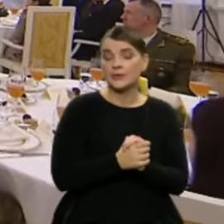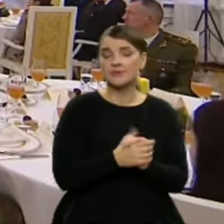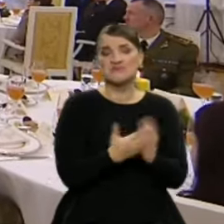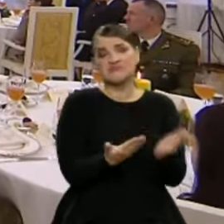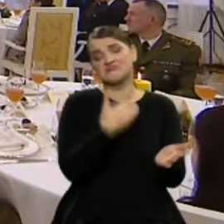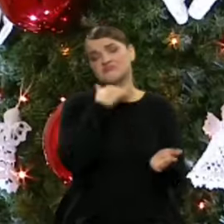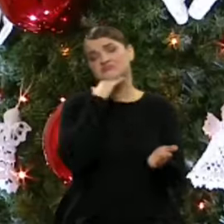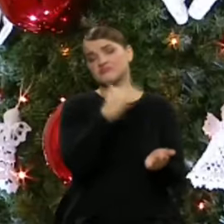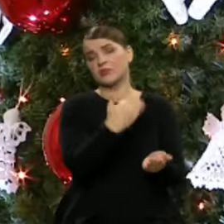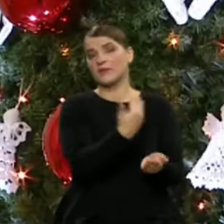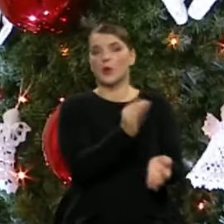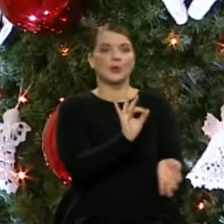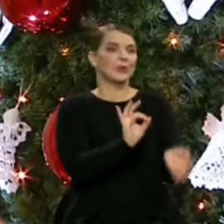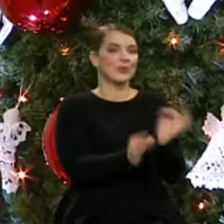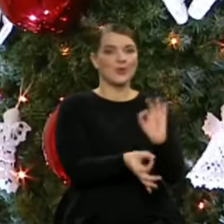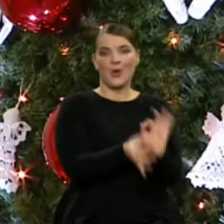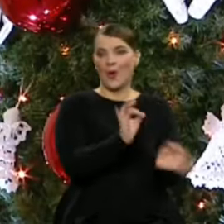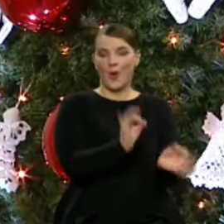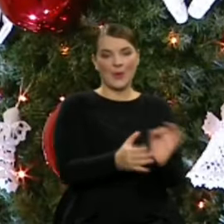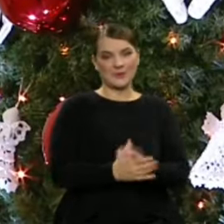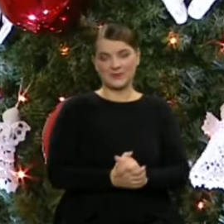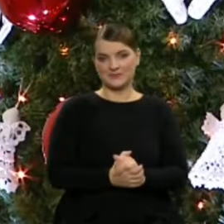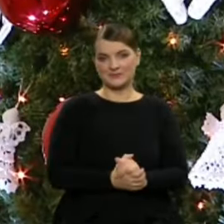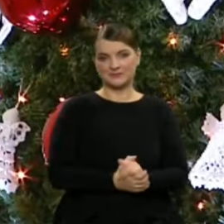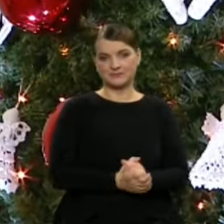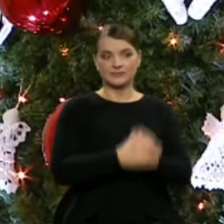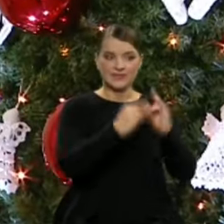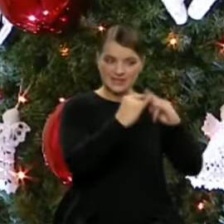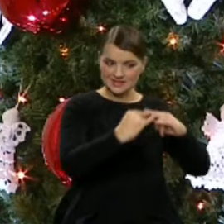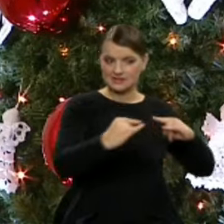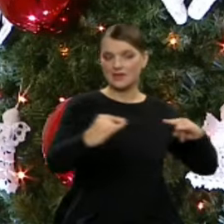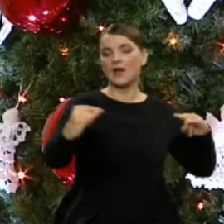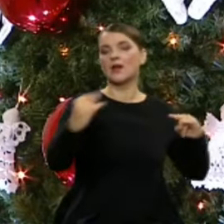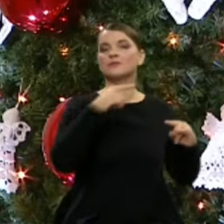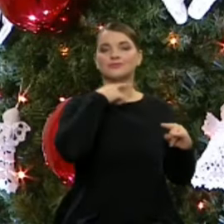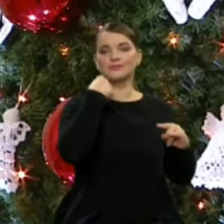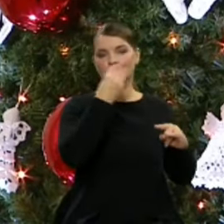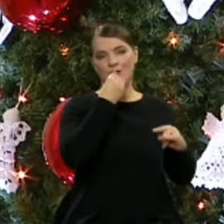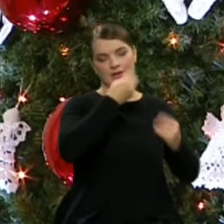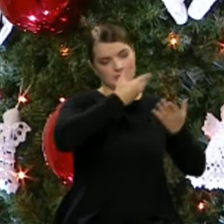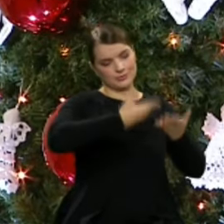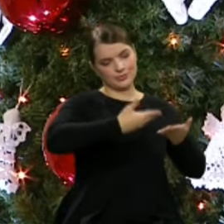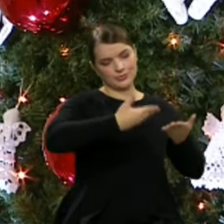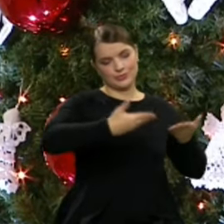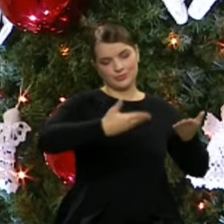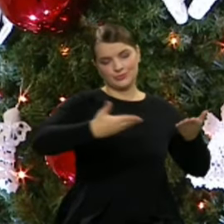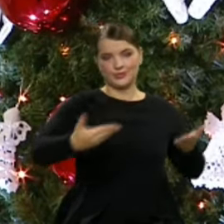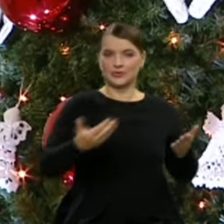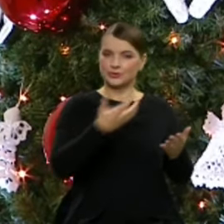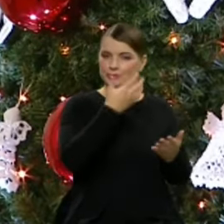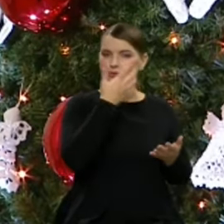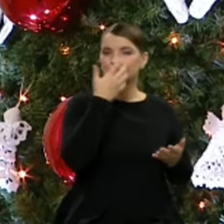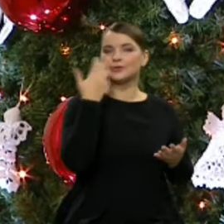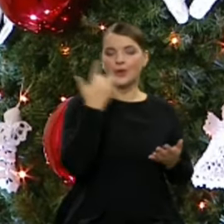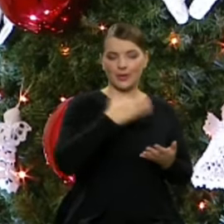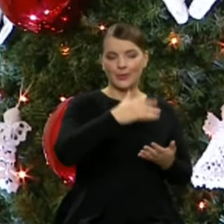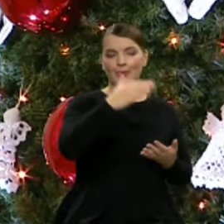savaime suprantama. Tai, kad visada ant stalo garuodavo maistas, tai, kad